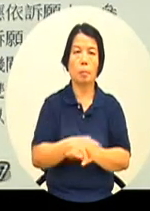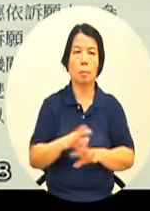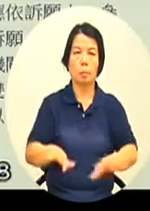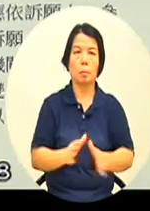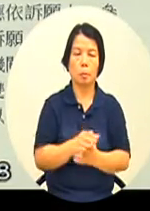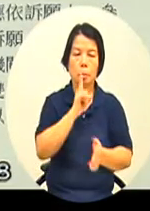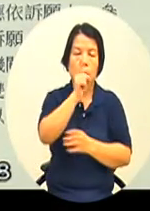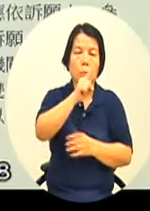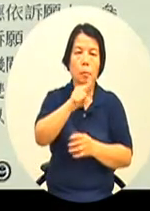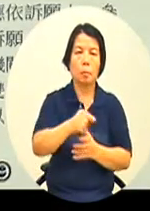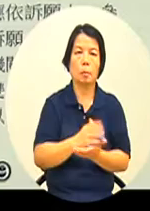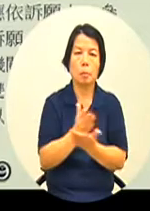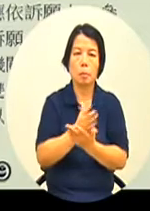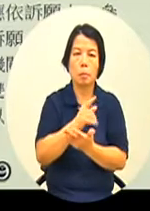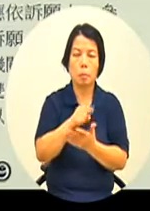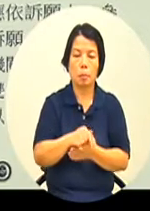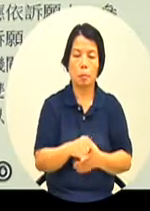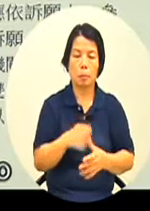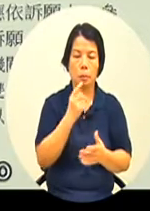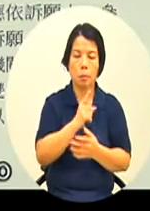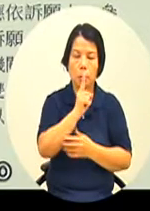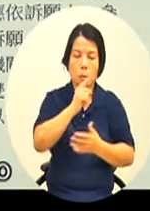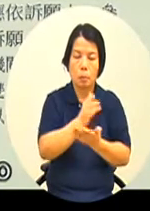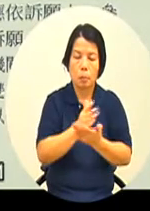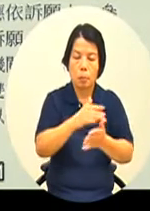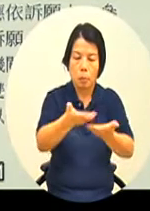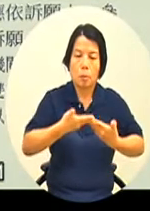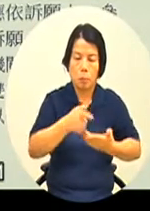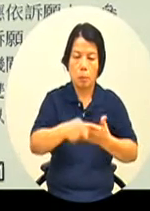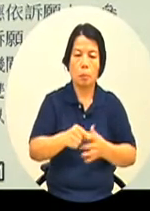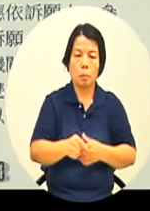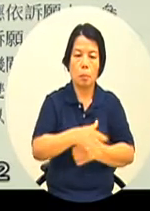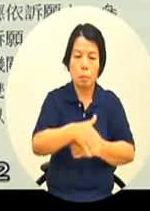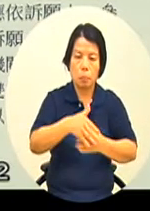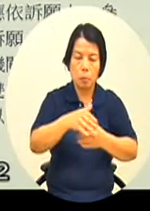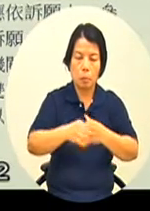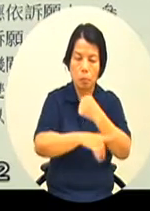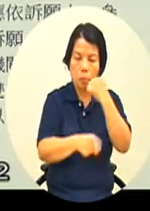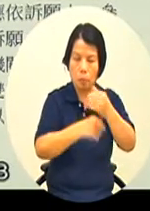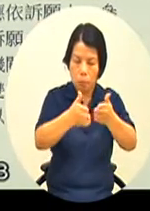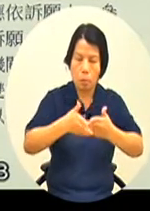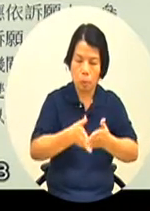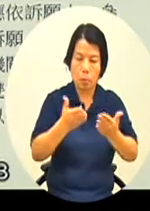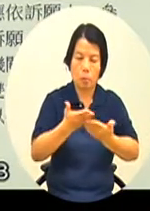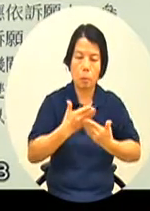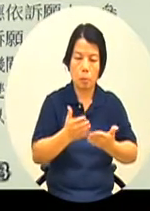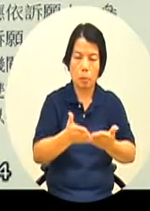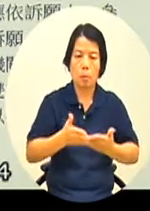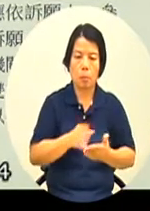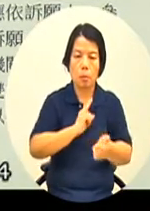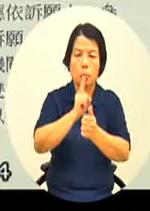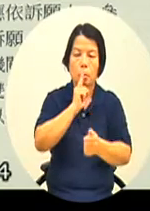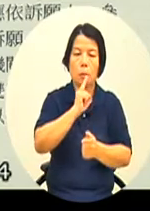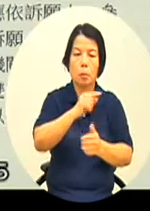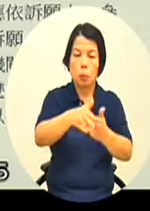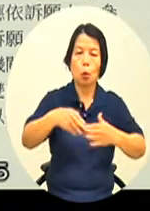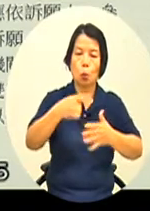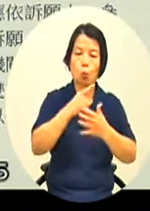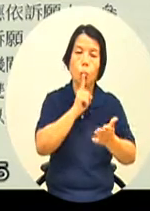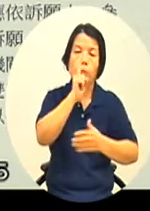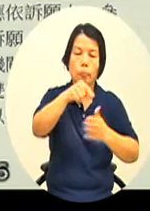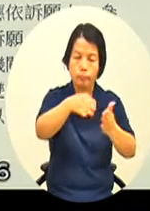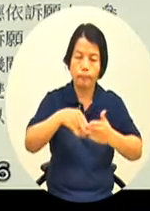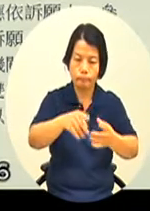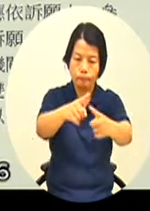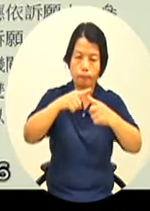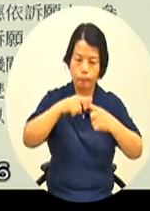愿审议部分，诉愿程序进行中，受理诉愿机关必要时的通知诉愿人、参加人到达指定处所陈述意见或